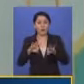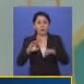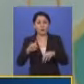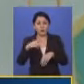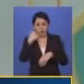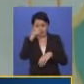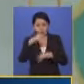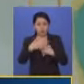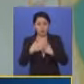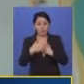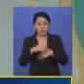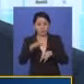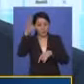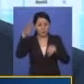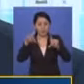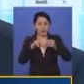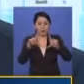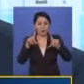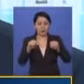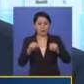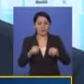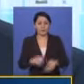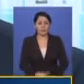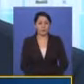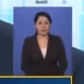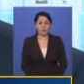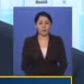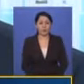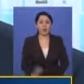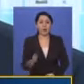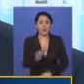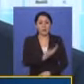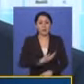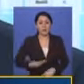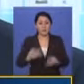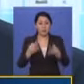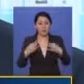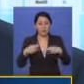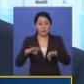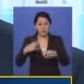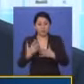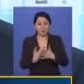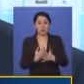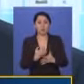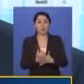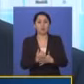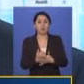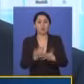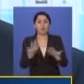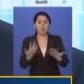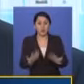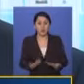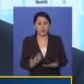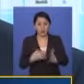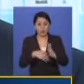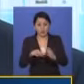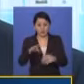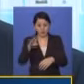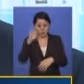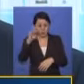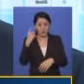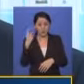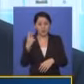жылдары ашылған білім ордасы. Оның бәрі әрине біздің тәуелсіздік алғаннан кейін әл-ауқатымыз жақсарып, еліміздің